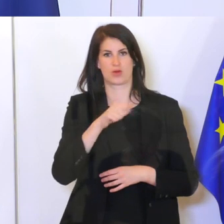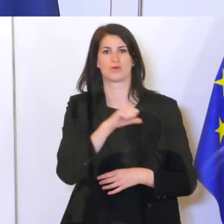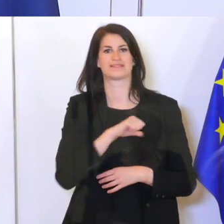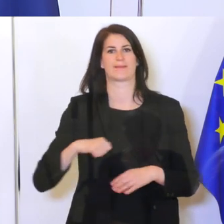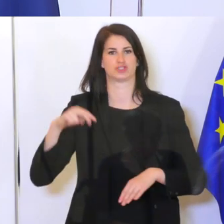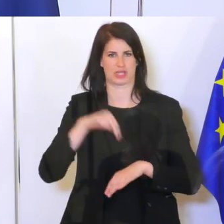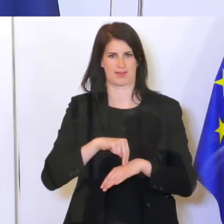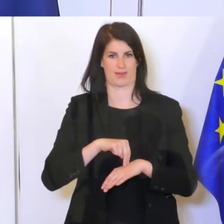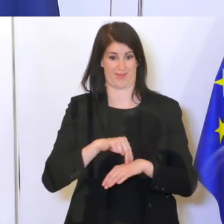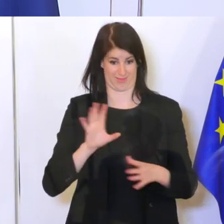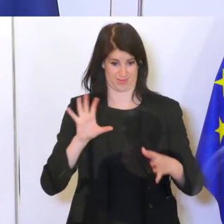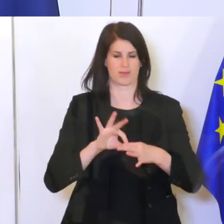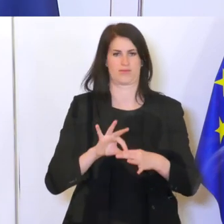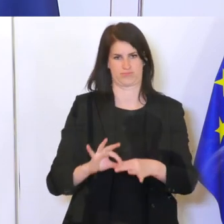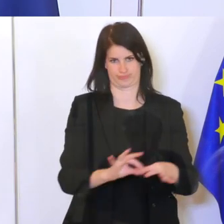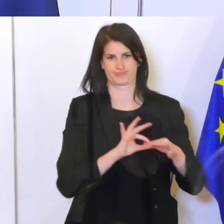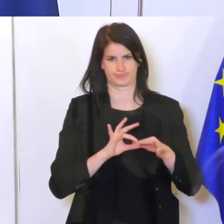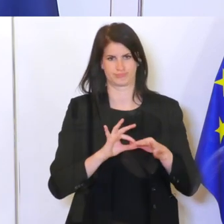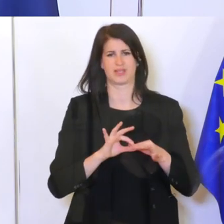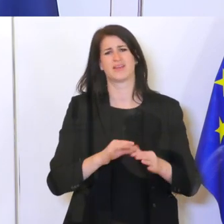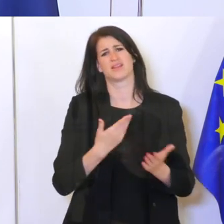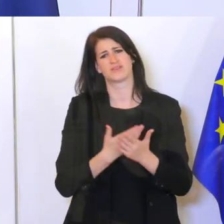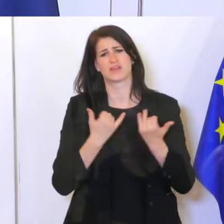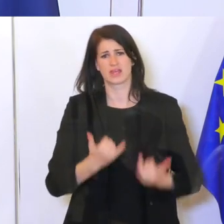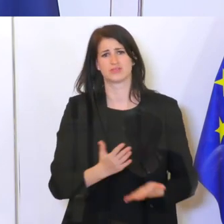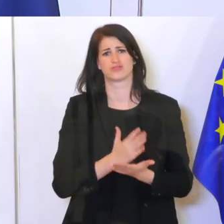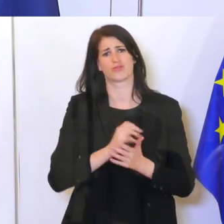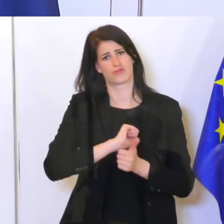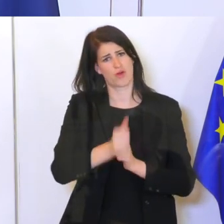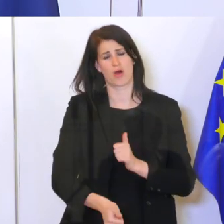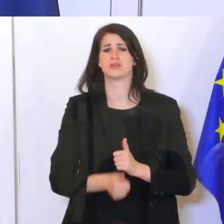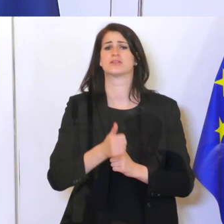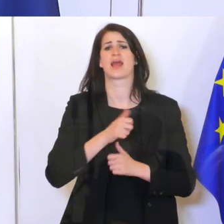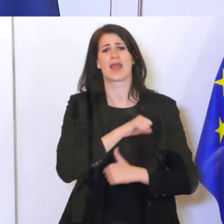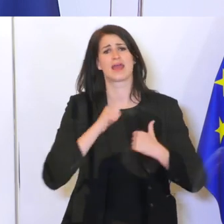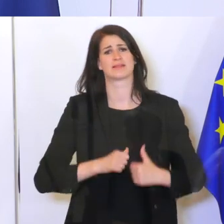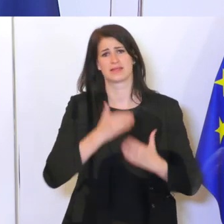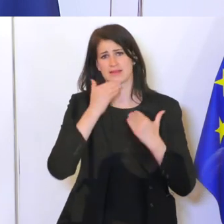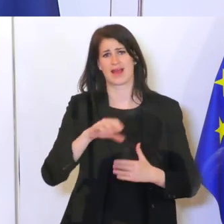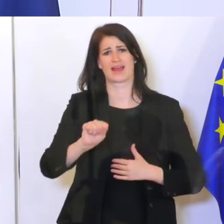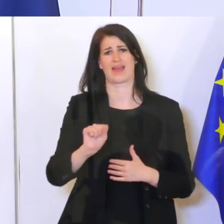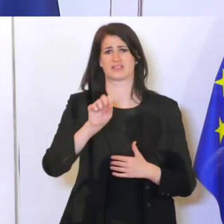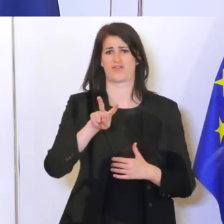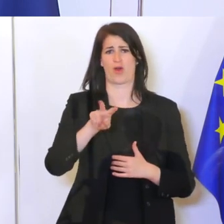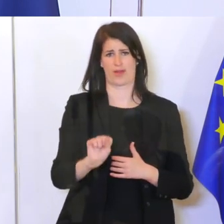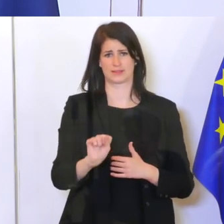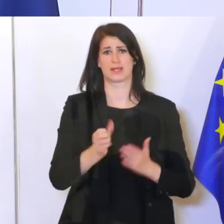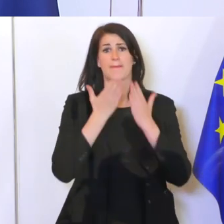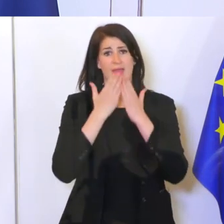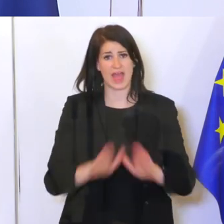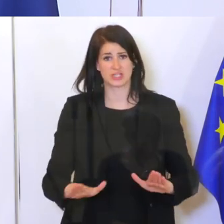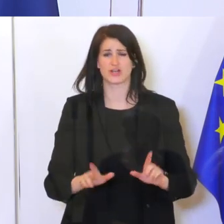an dieser Stelle schon jetzt einmal einen herzlichen Dank an die SVS für die Bereitschaft und